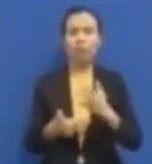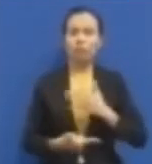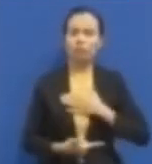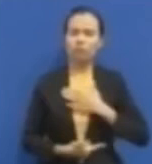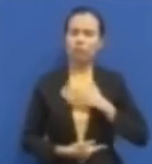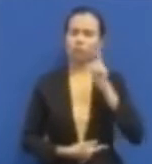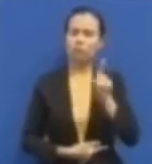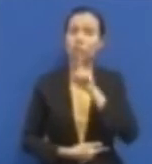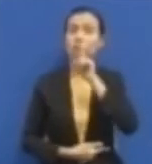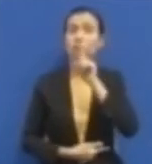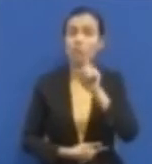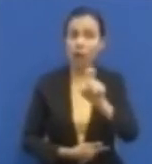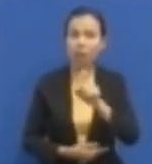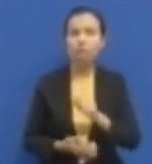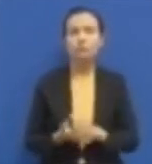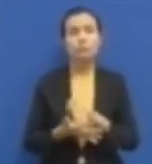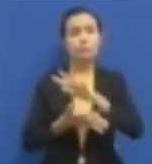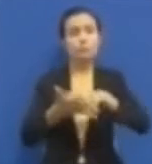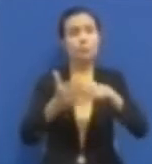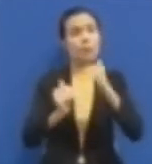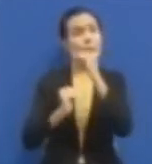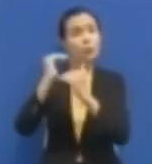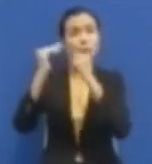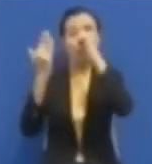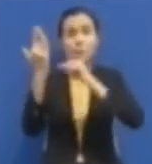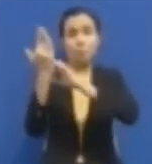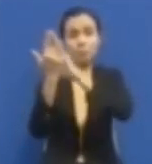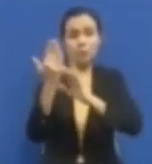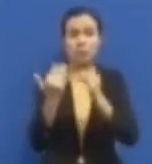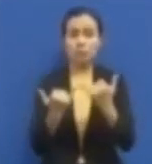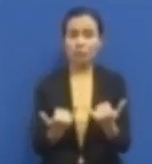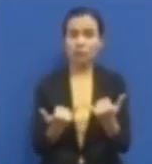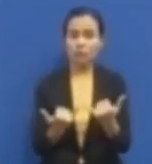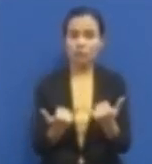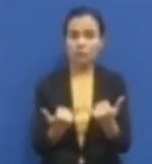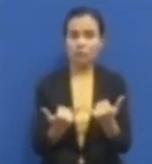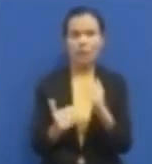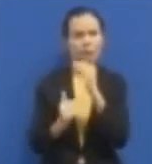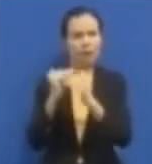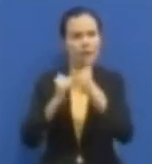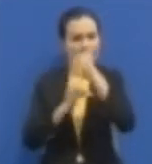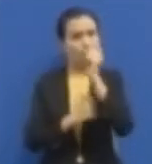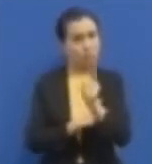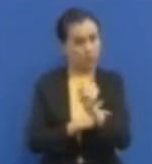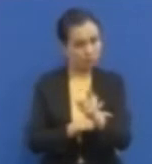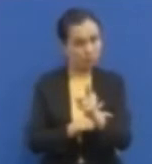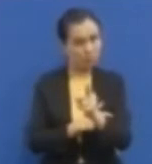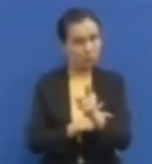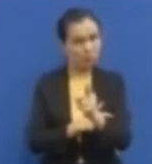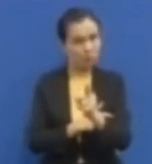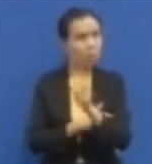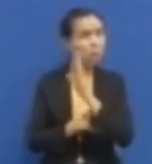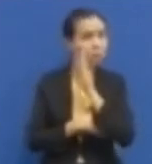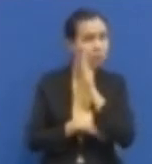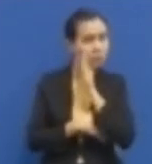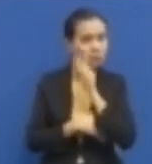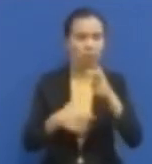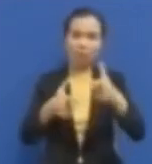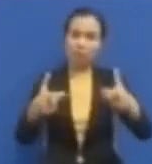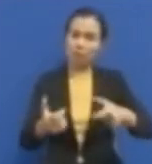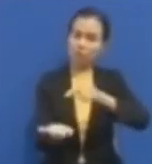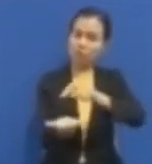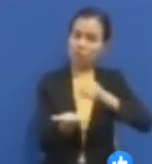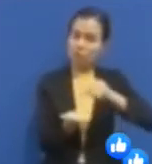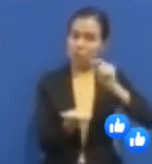ว่าแผนปฏิรูปประเทศครั้งนี้จะปฏิรูปได้จริงหรือจากข้อมูลของรายงานพบว่าการ